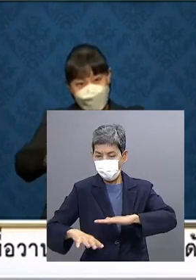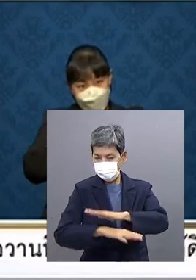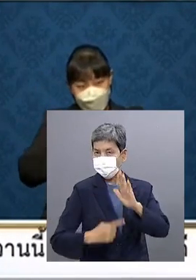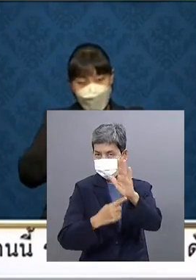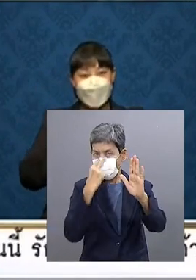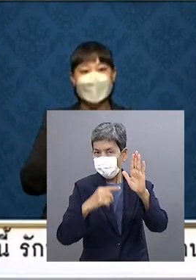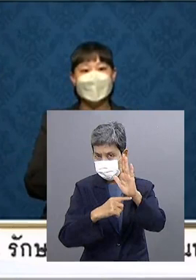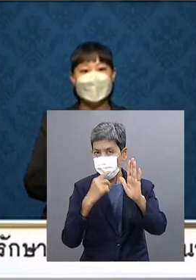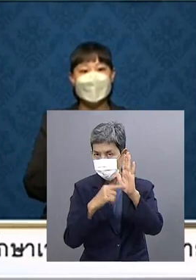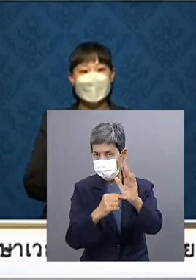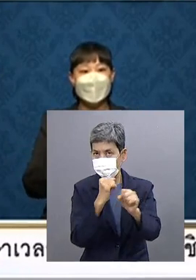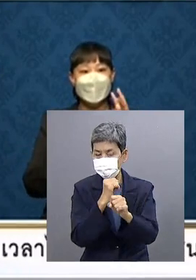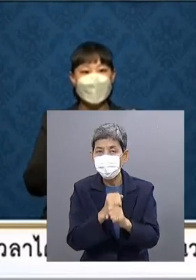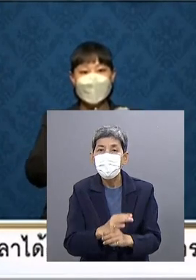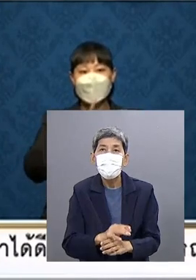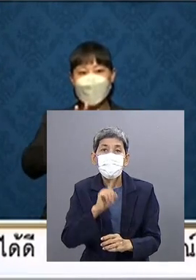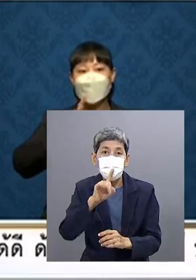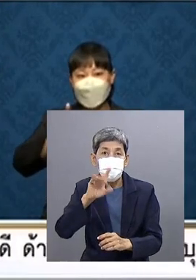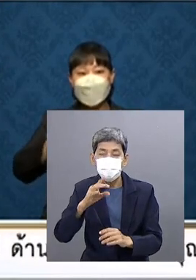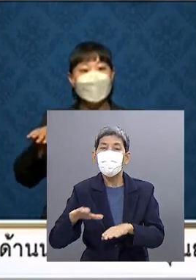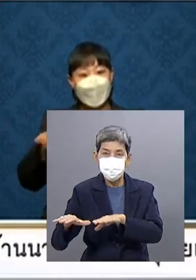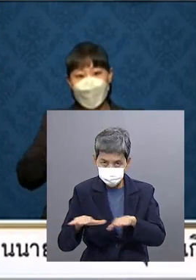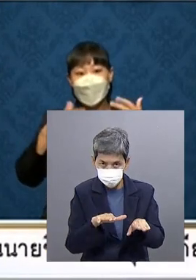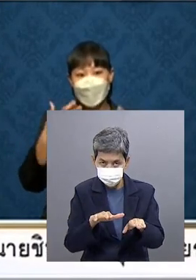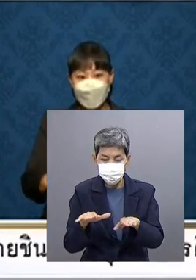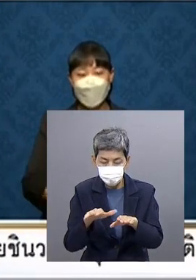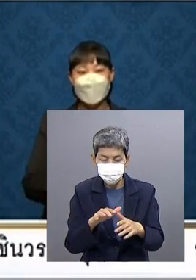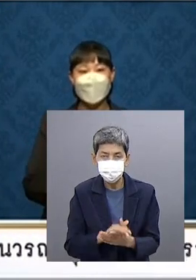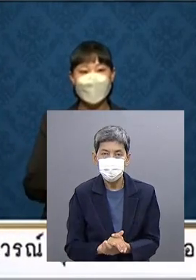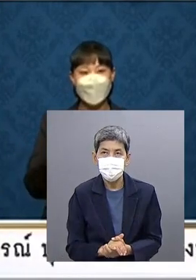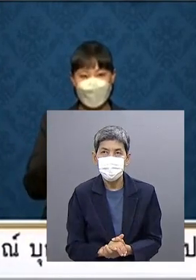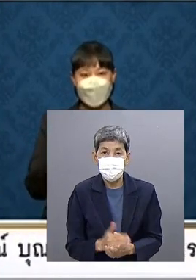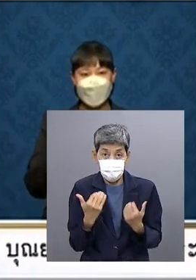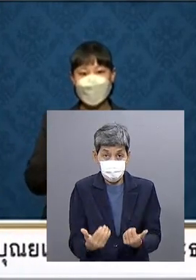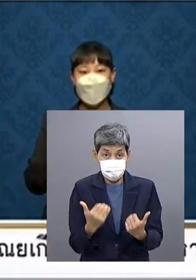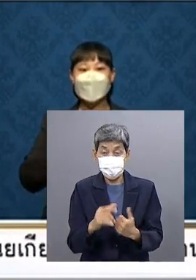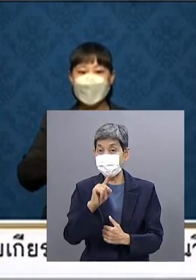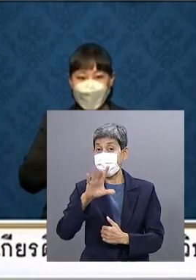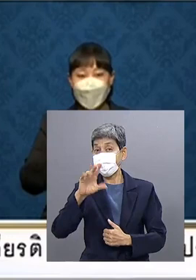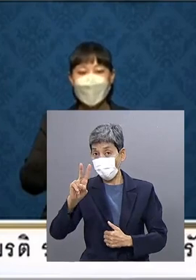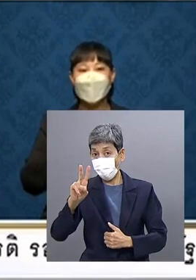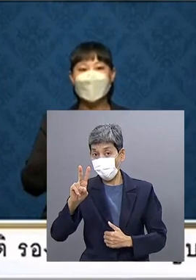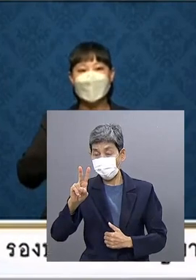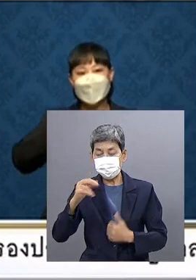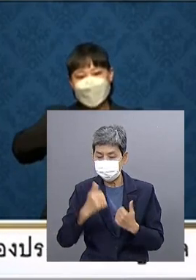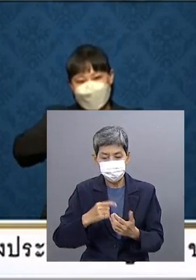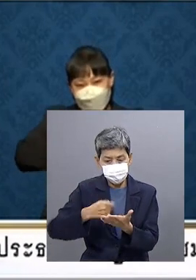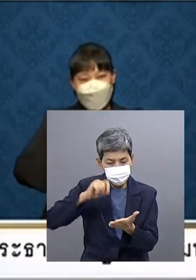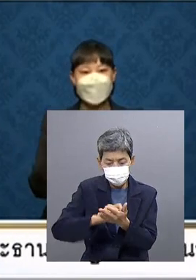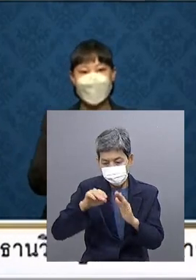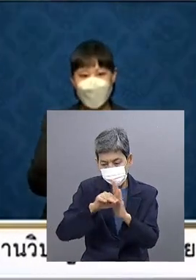ว่า 151เนี่ยพร้อมและนะครับวันนี้มัน 152ก็เลยยังไม่ได้ลงในรายละเอียดในสัญญา